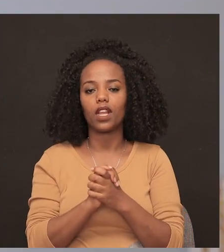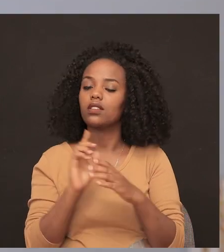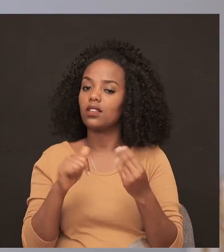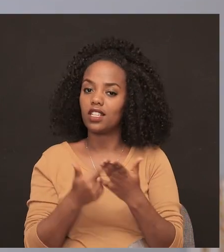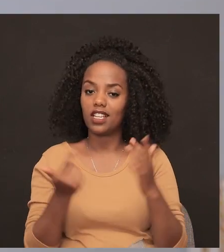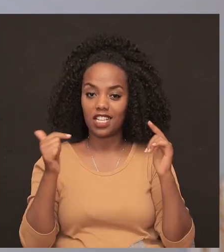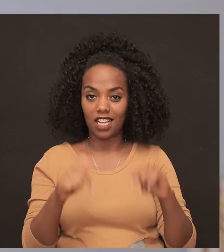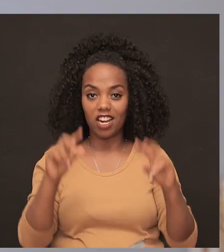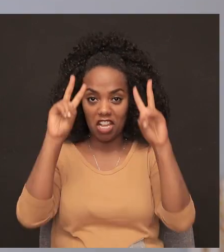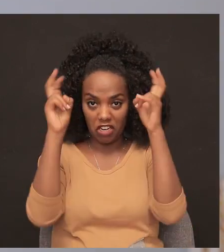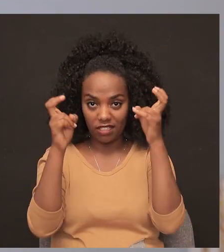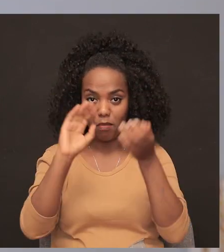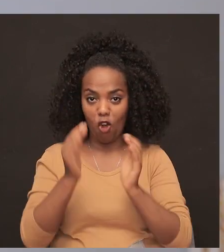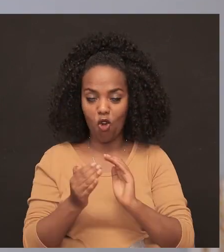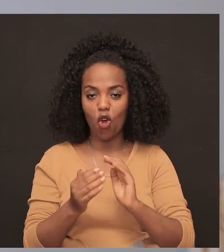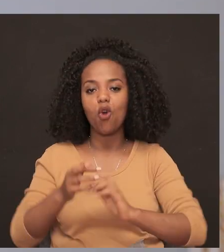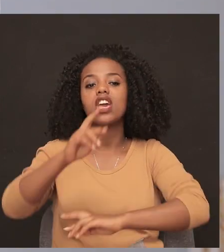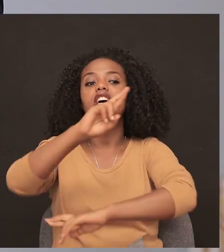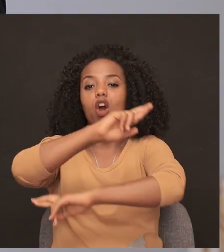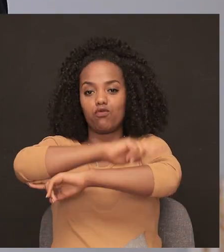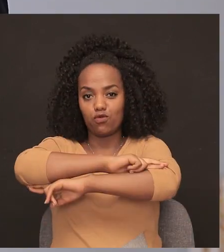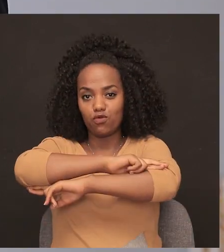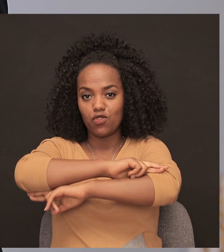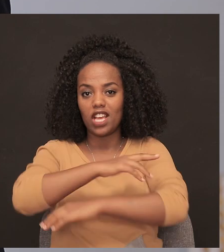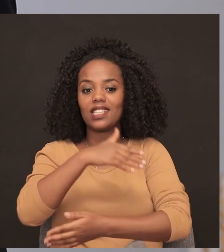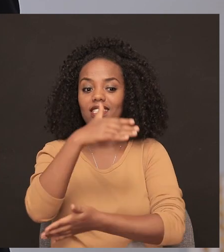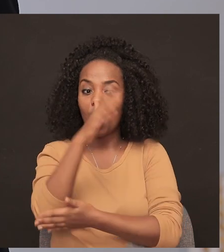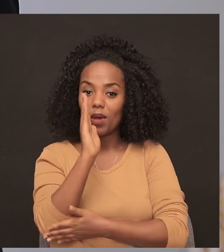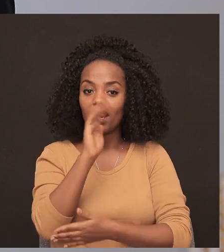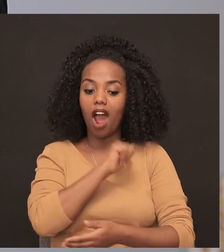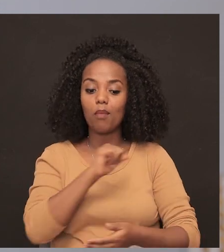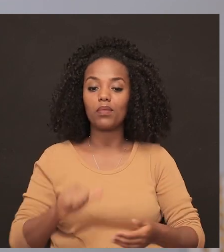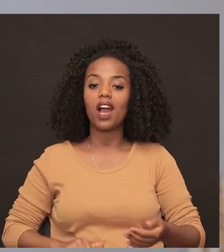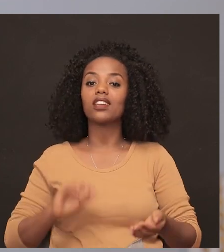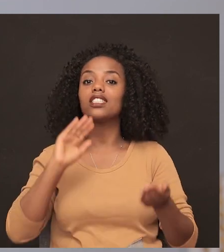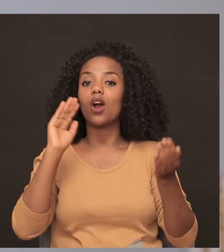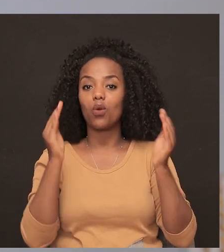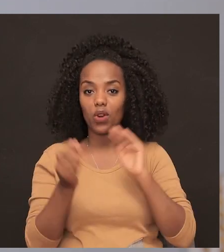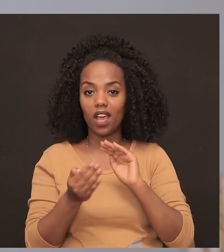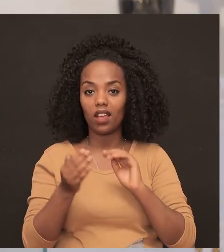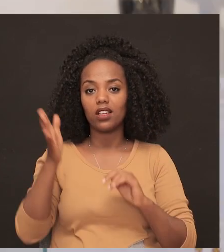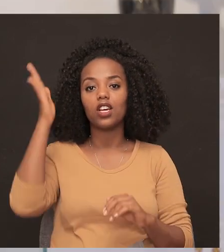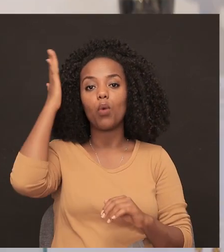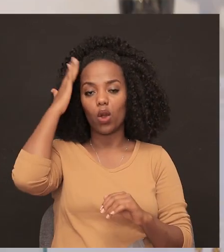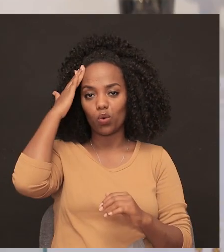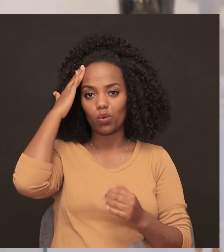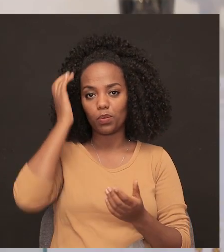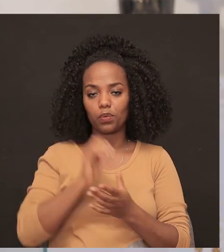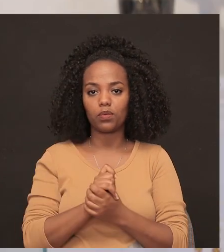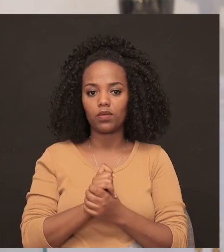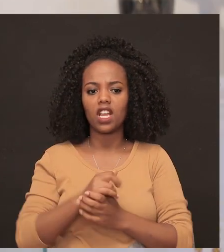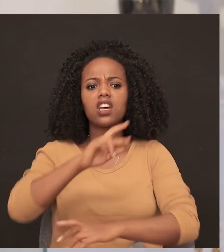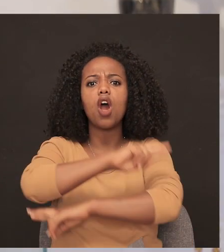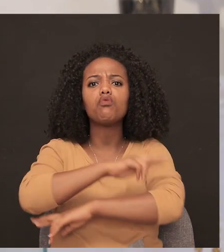ስለዚህ የዛሬው ርዕሳችን ይሄ ነው፣ እረፉ እግዚአብሔር አምላክ እንደሆነ እወቁ። እረፉ